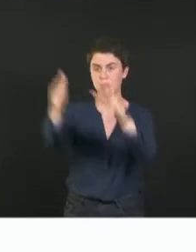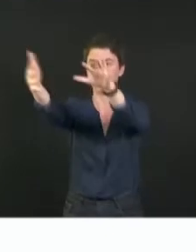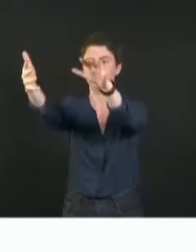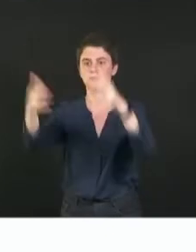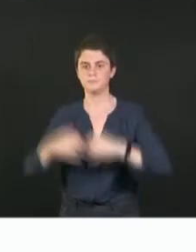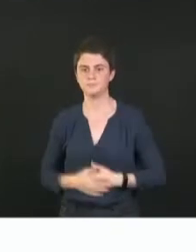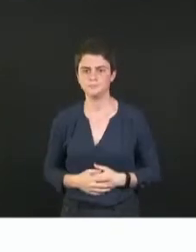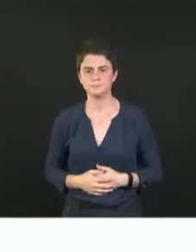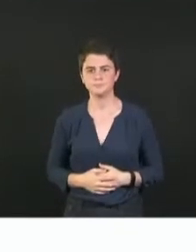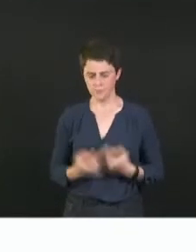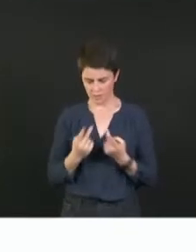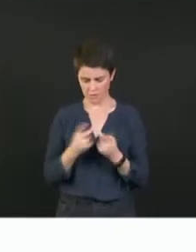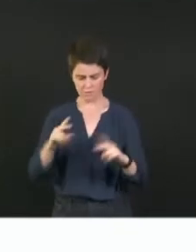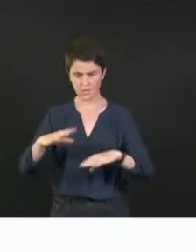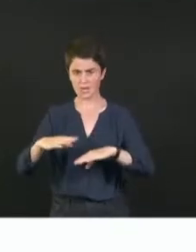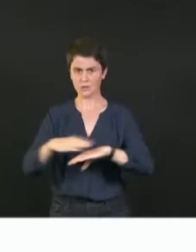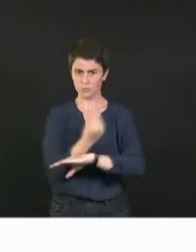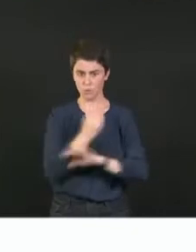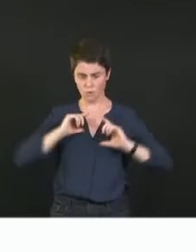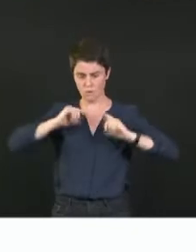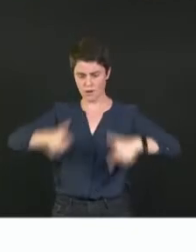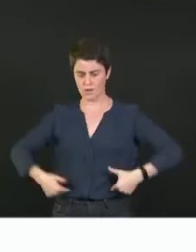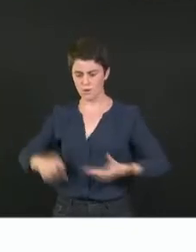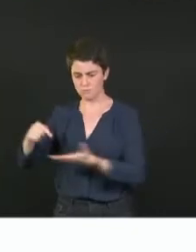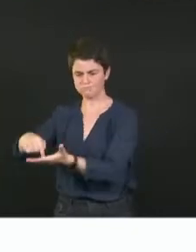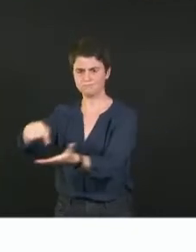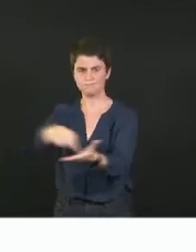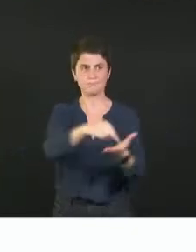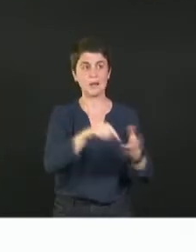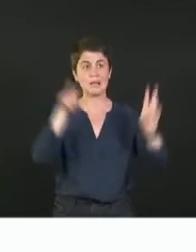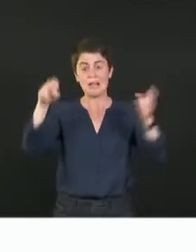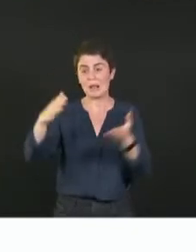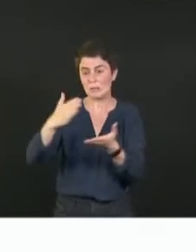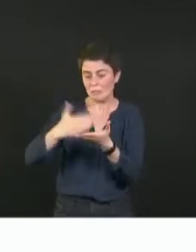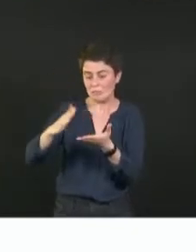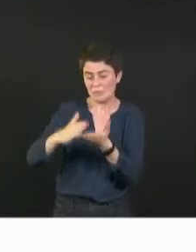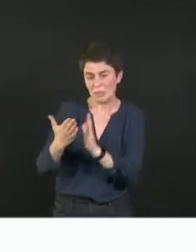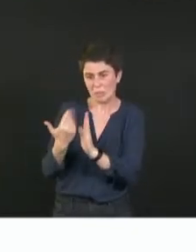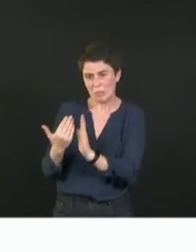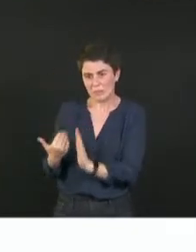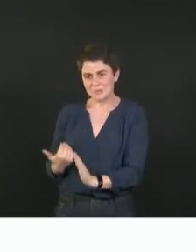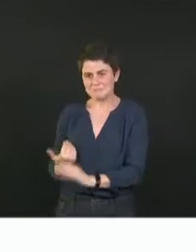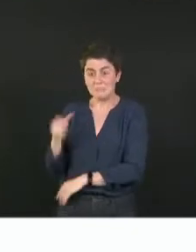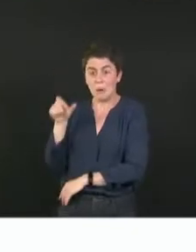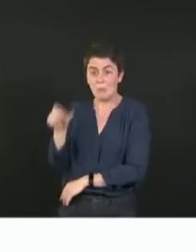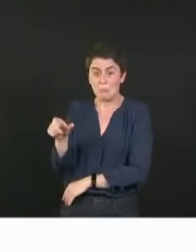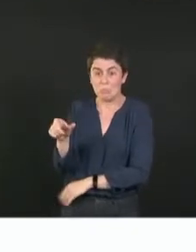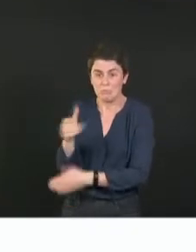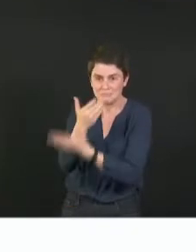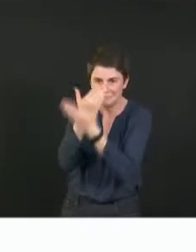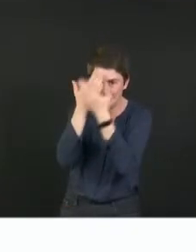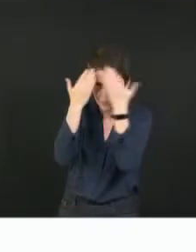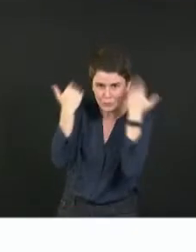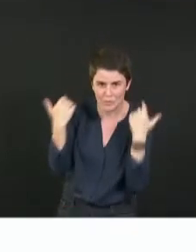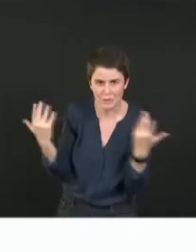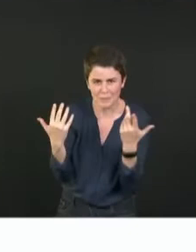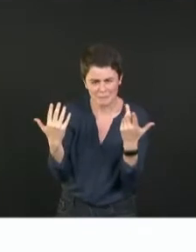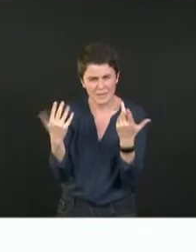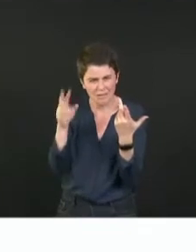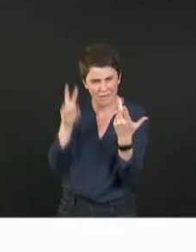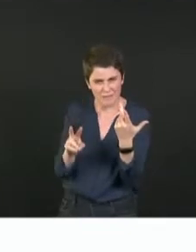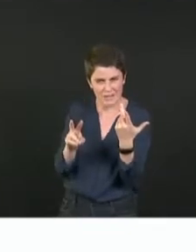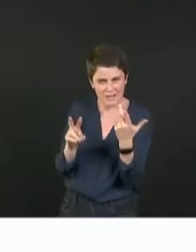Rouen, oui. Vous avez débitumé, je ne sais pas quel est le terme plus approprié, mais c'est assez impressionnant.